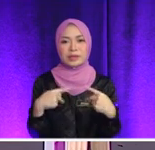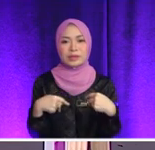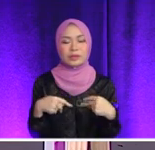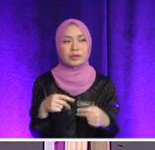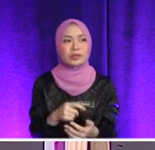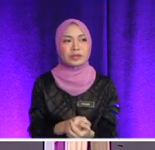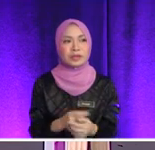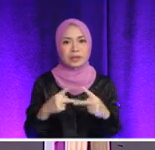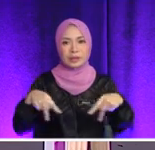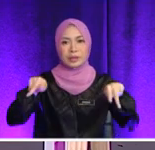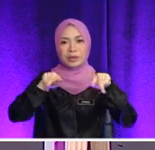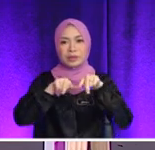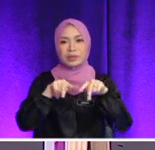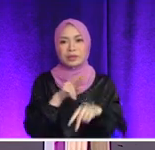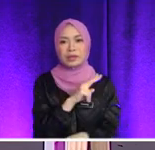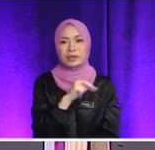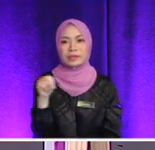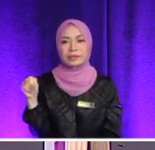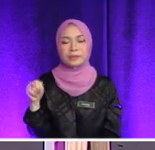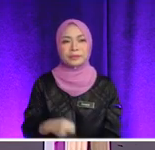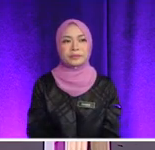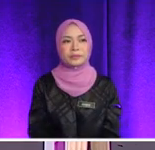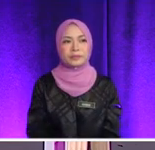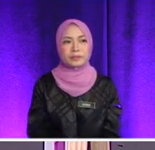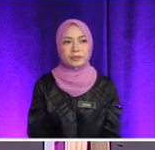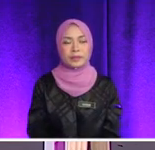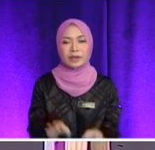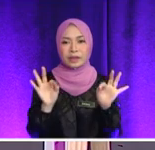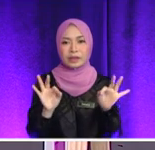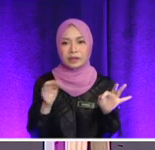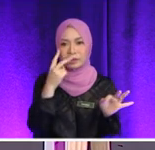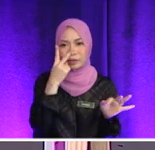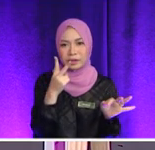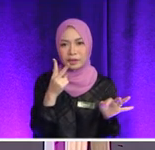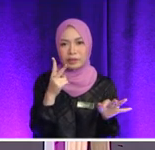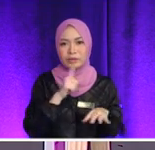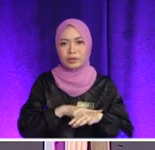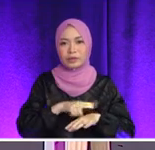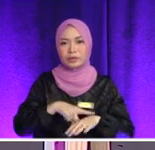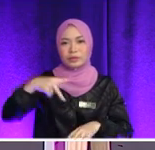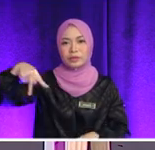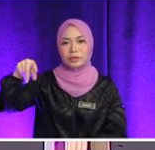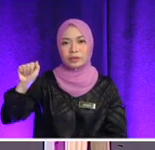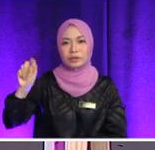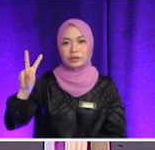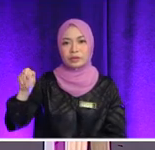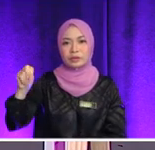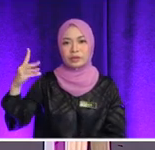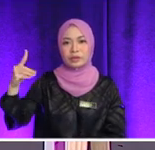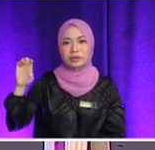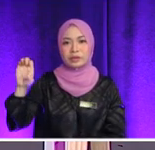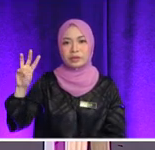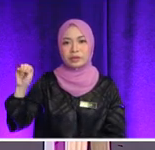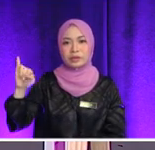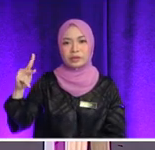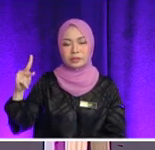kalau kita lihat waktu pandemic sebelum ini penjagaan